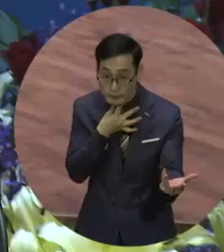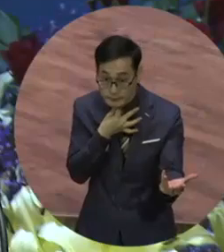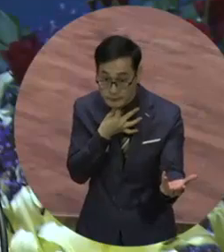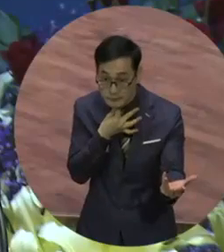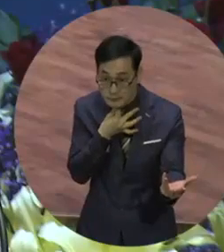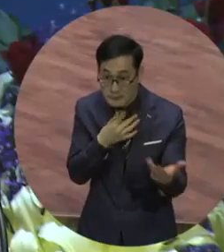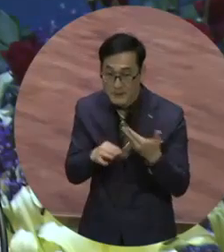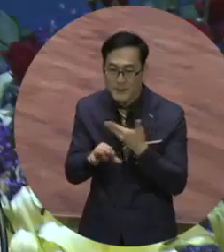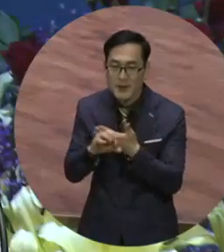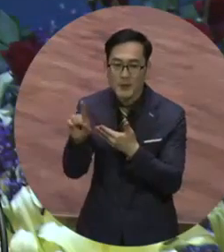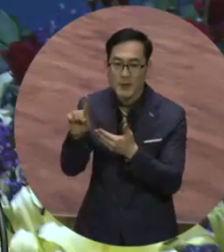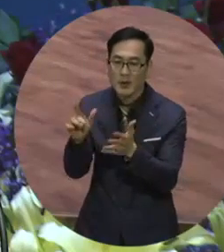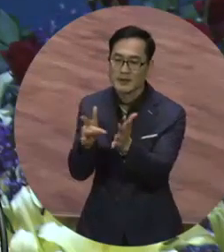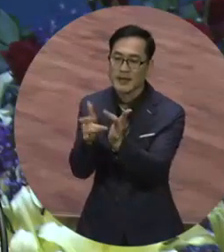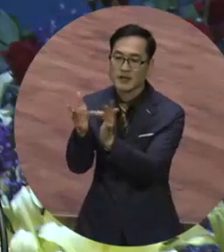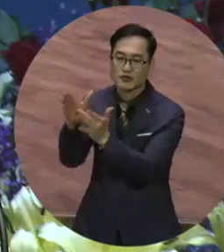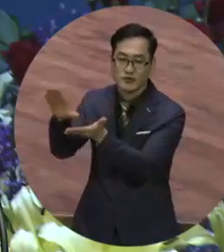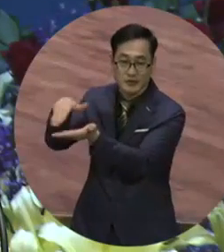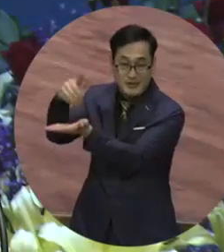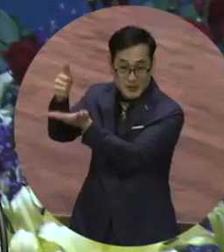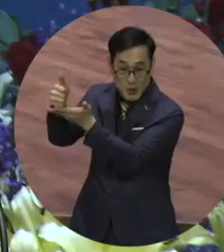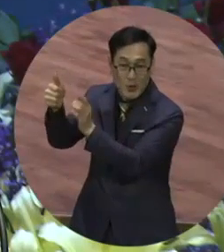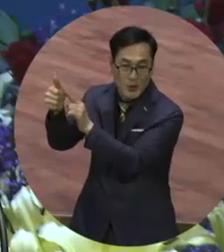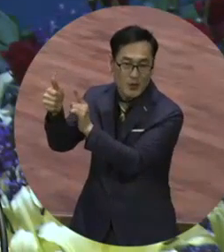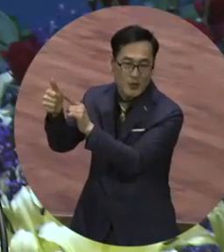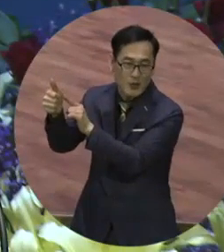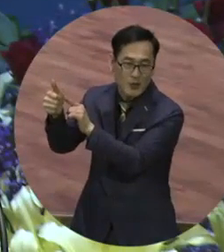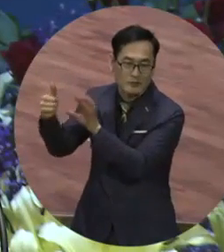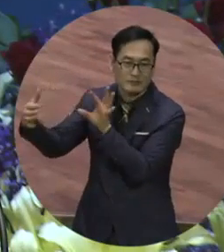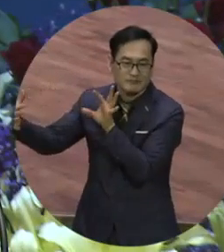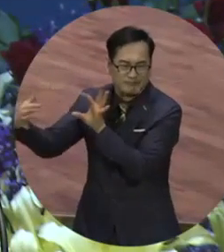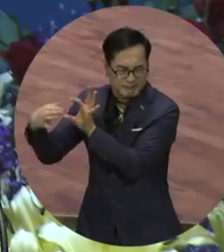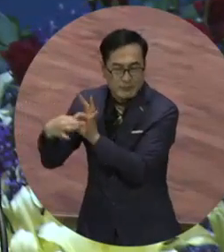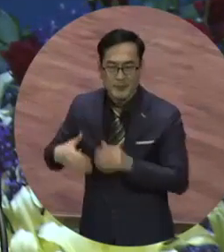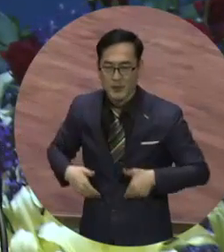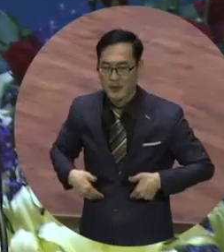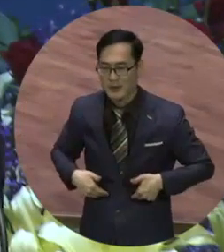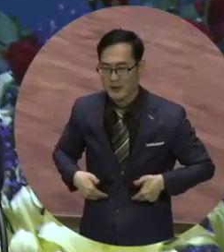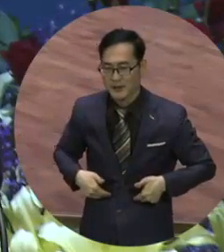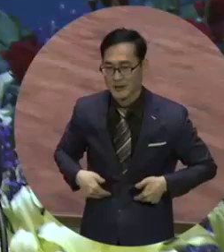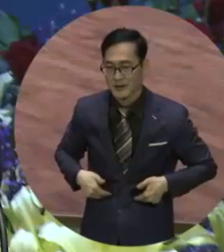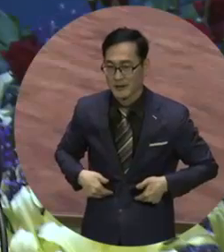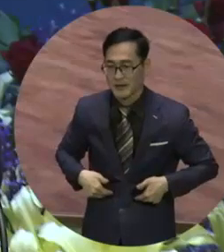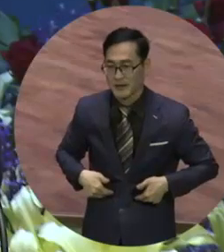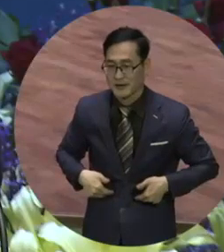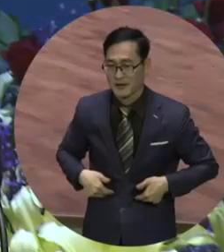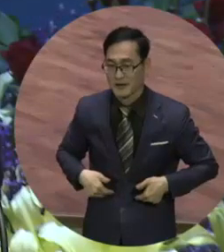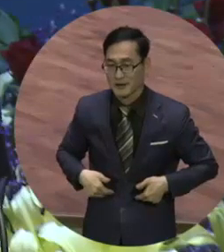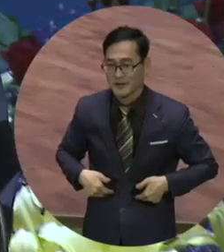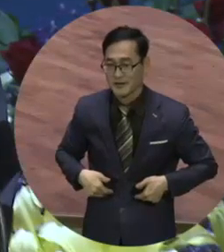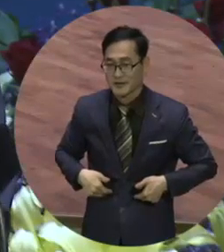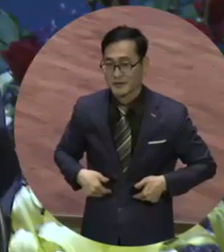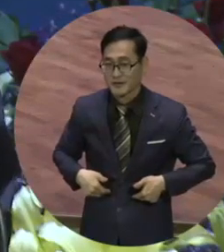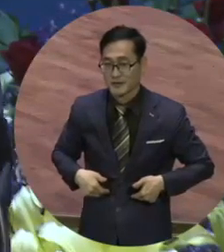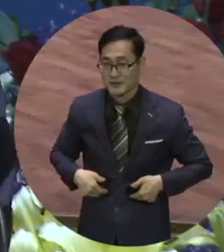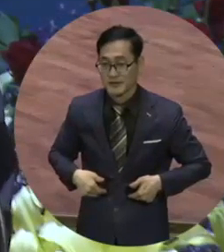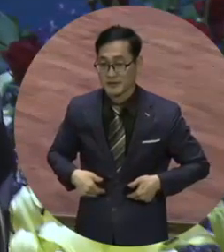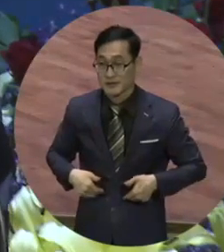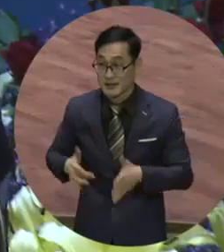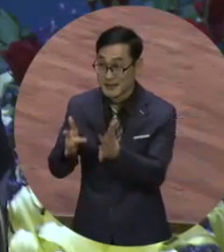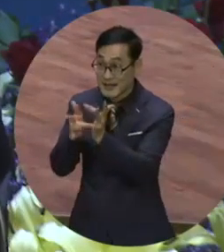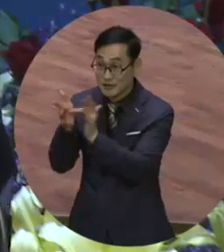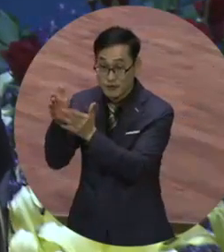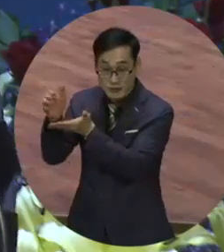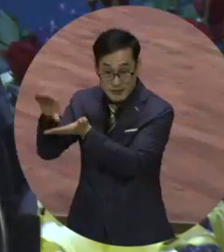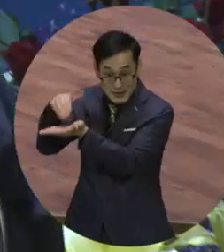예수 그리스도가 영적 탈주가 돼요. 예수 그리스도로 그 길밖에 없어요. 그 속에만